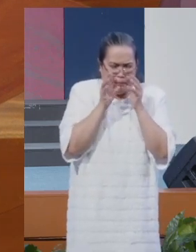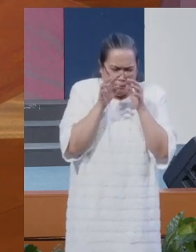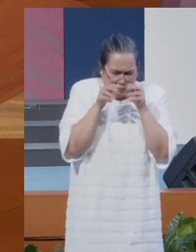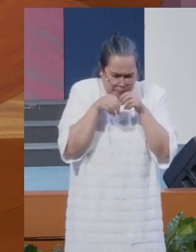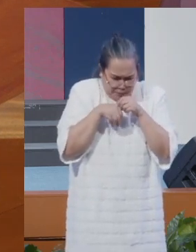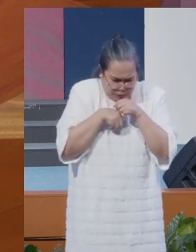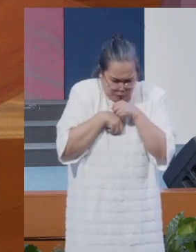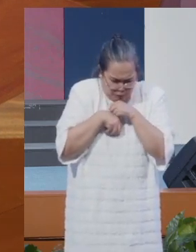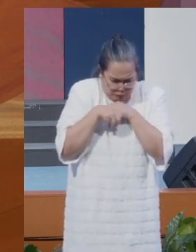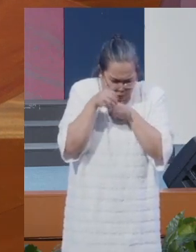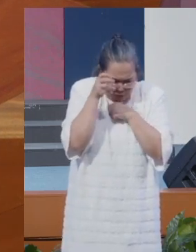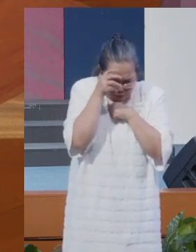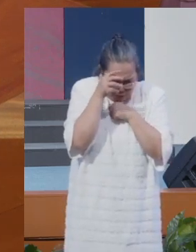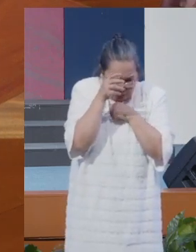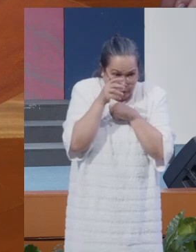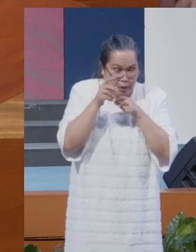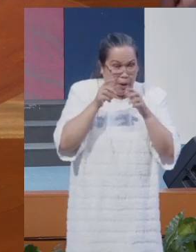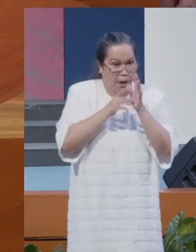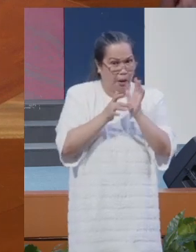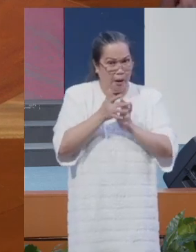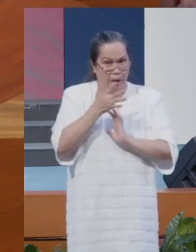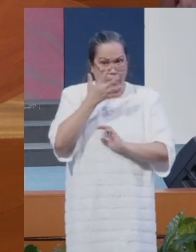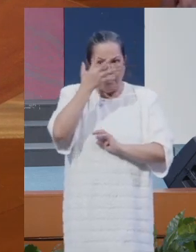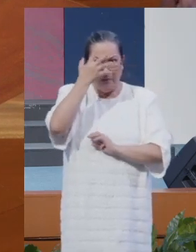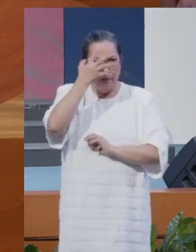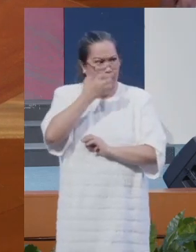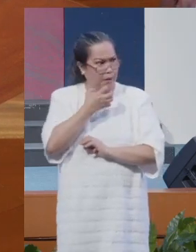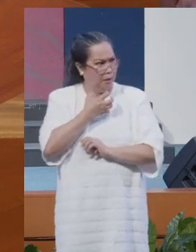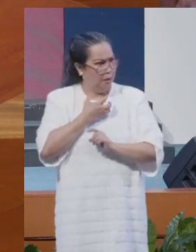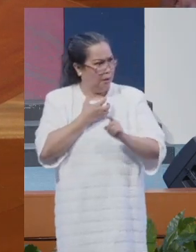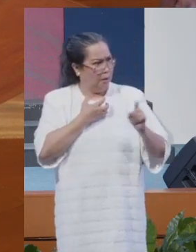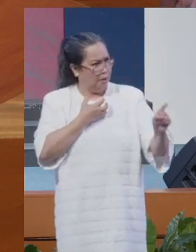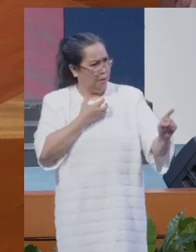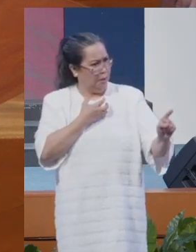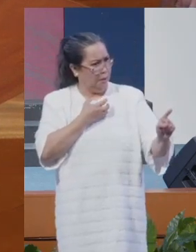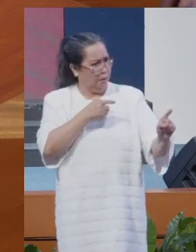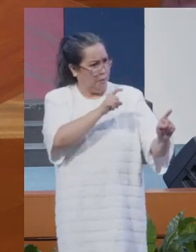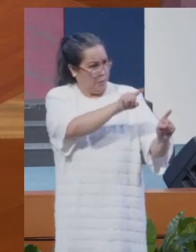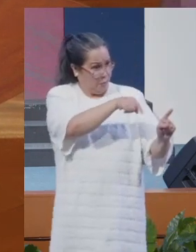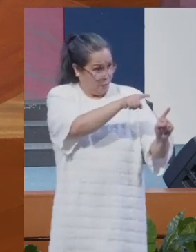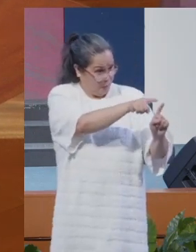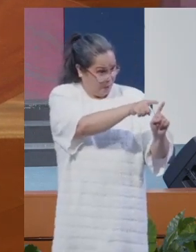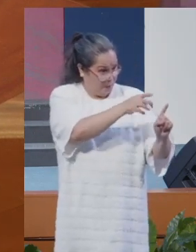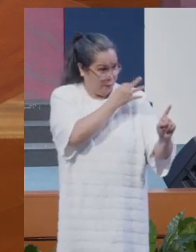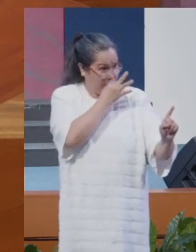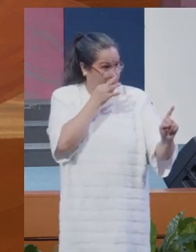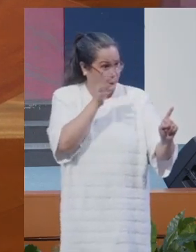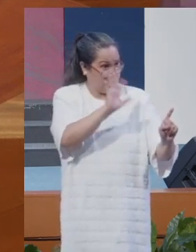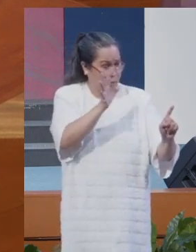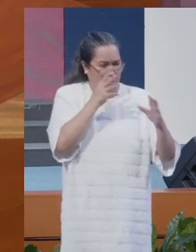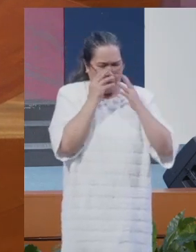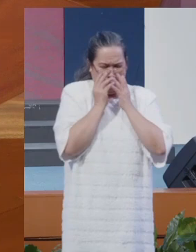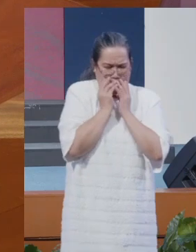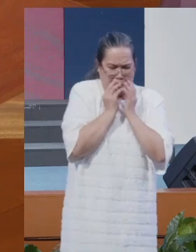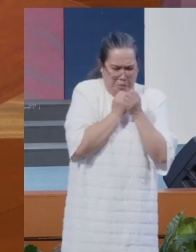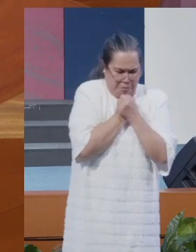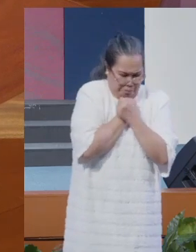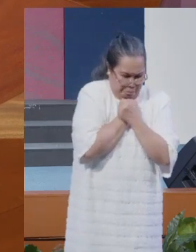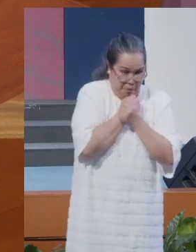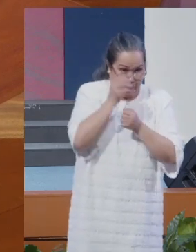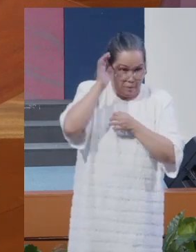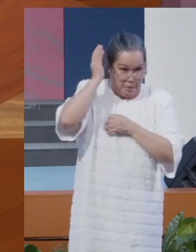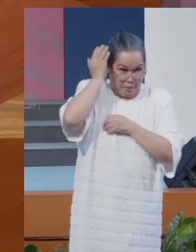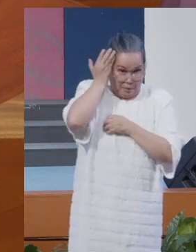nga pinagalitan sila ni Jesus sa Matthew 6:16. Ang sabi niya, "And when you fast, do not look gloomy like the